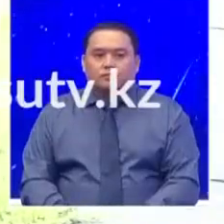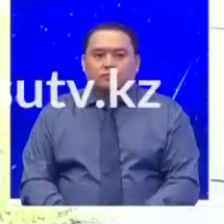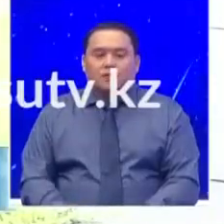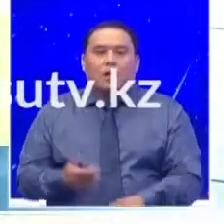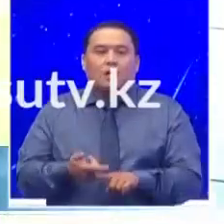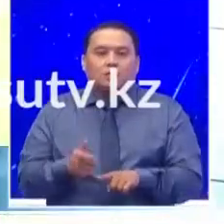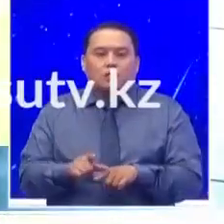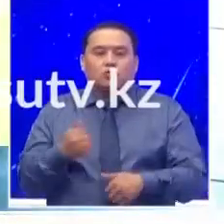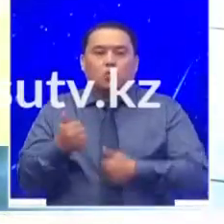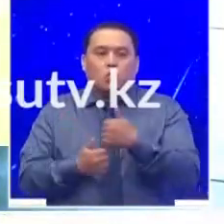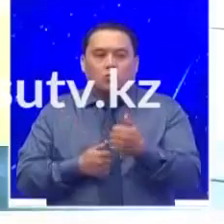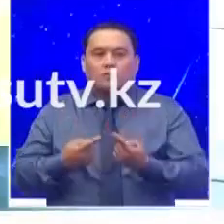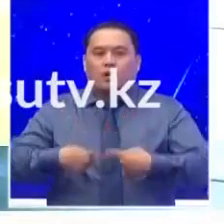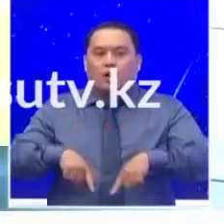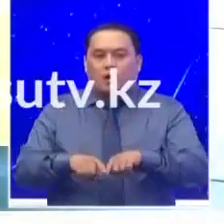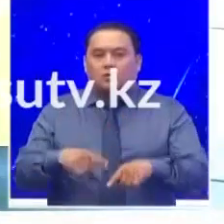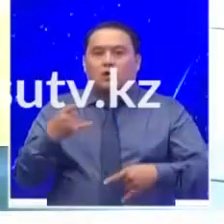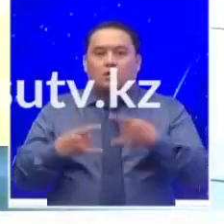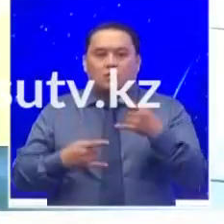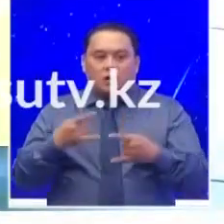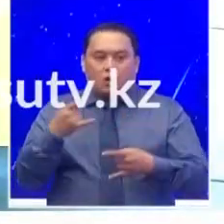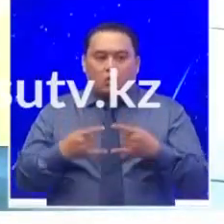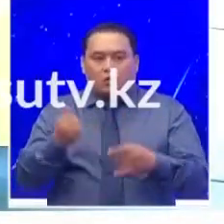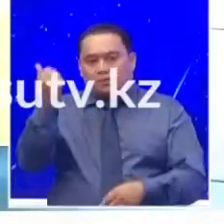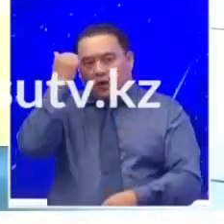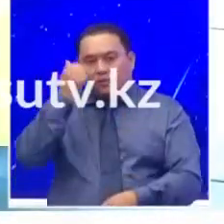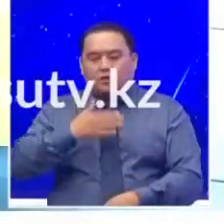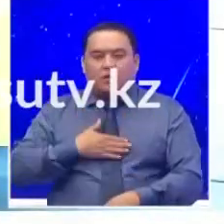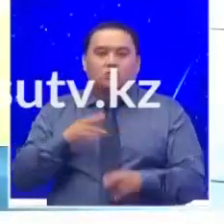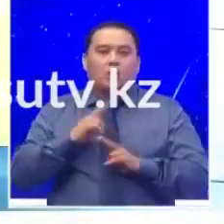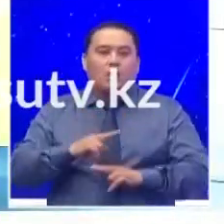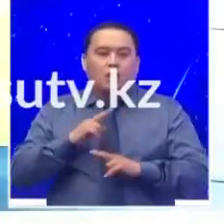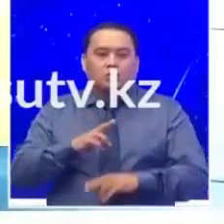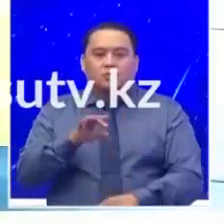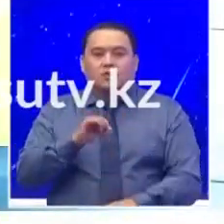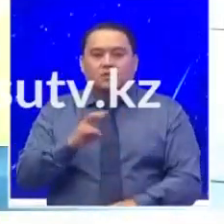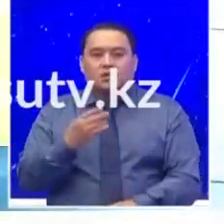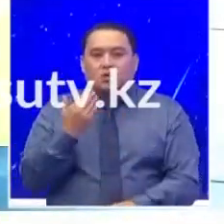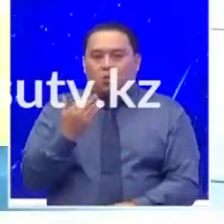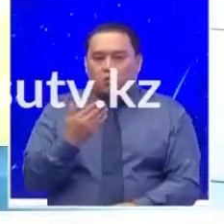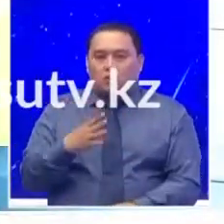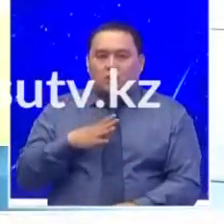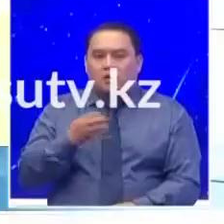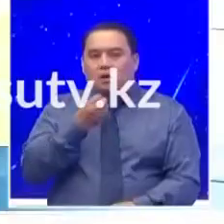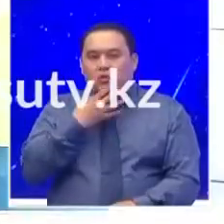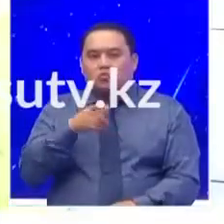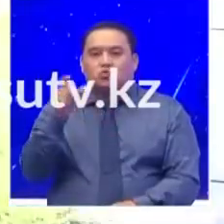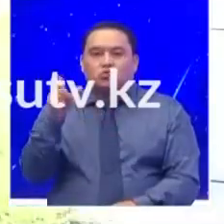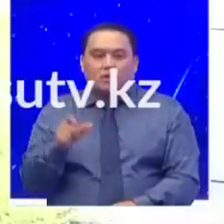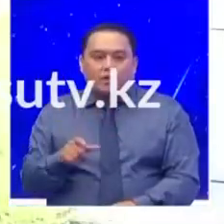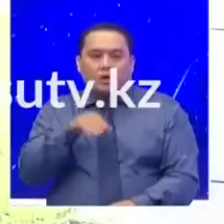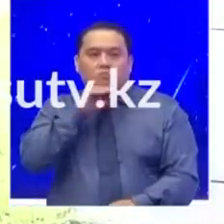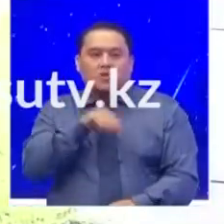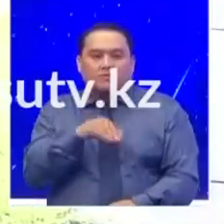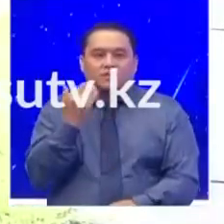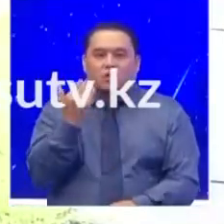Этот турнир организован администрацией телеканала ЖТСУ в память о нашем коллеге Бейсене Куранбеке. Он был очень хорошим человеком,